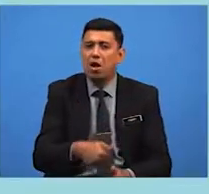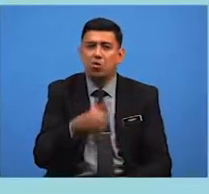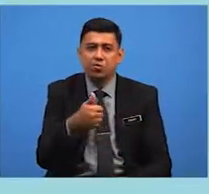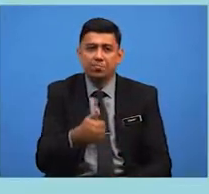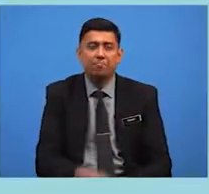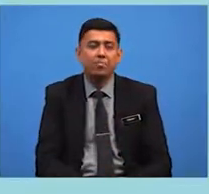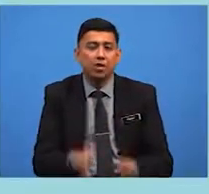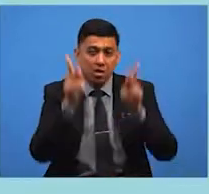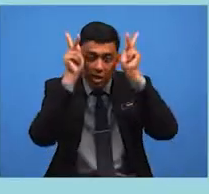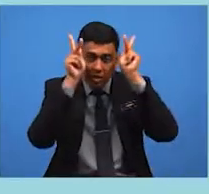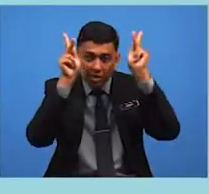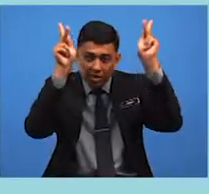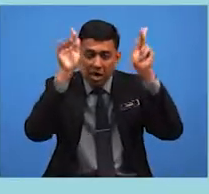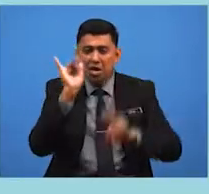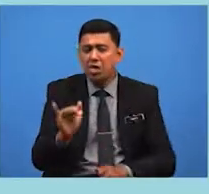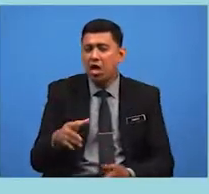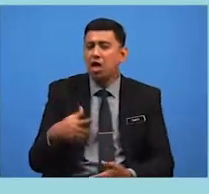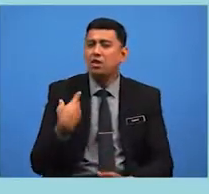Kijang Yang Lelah.